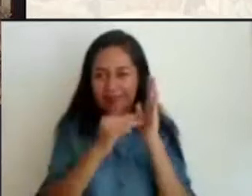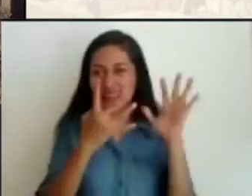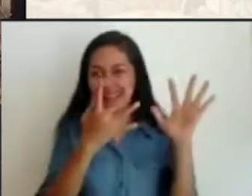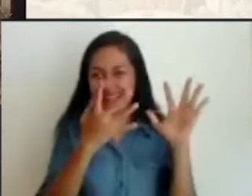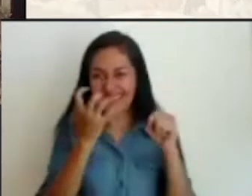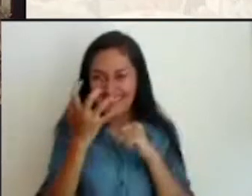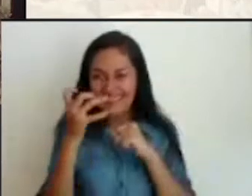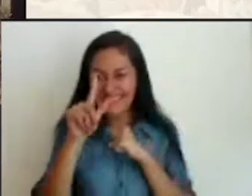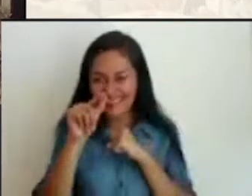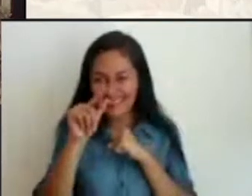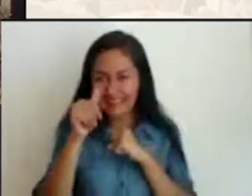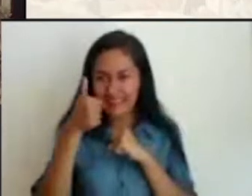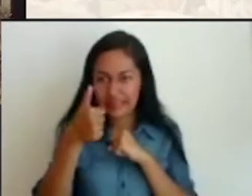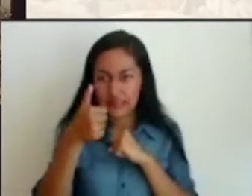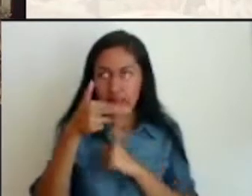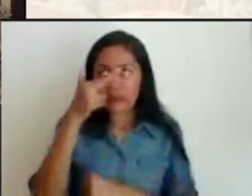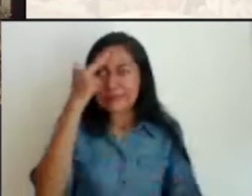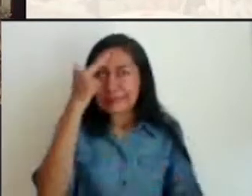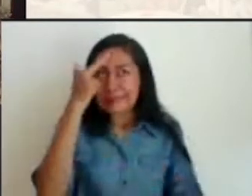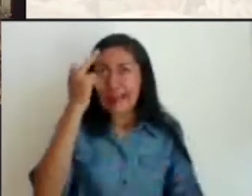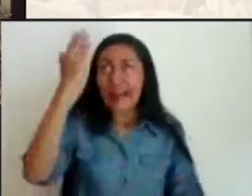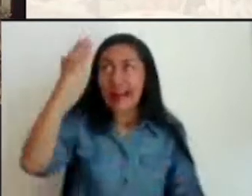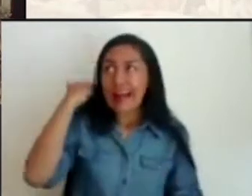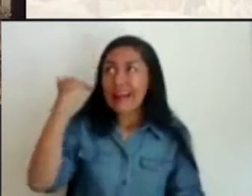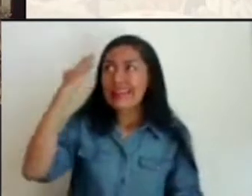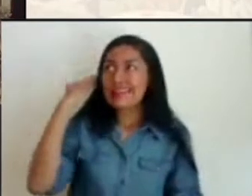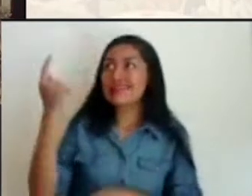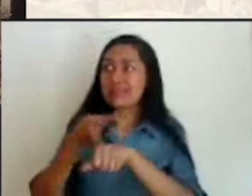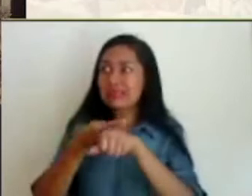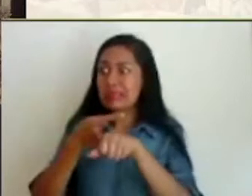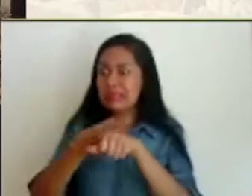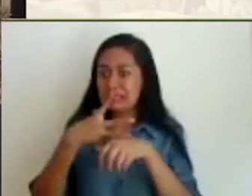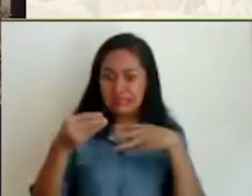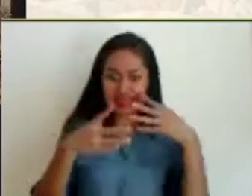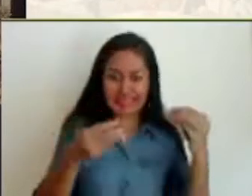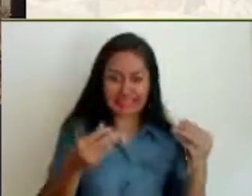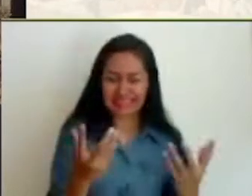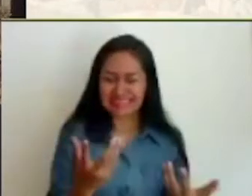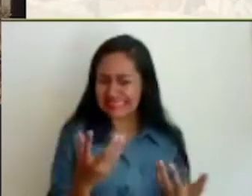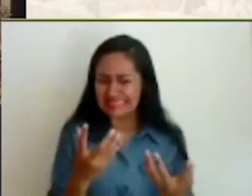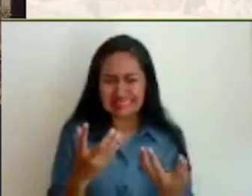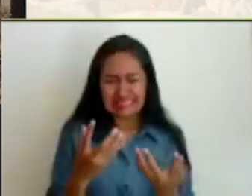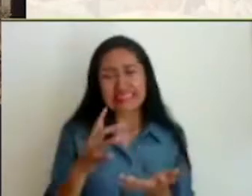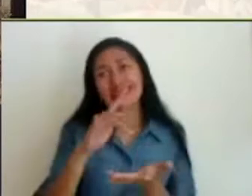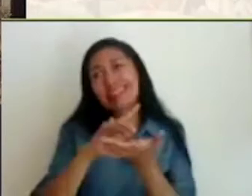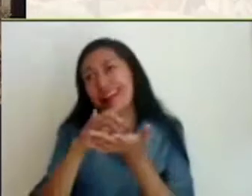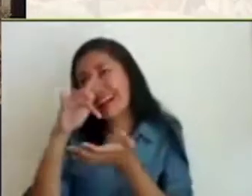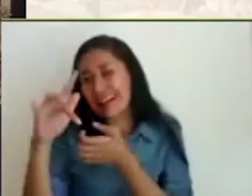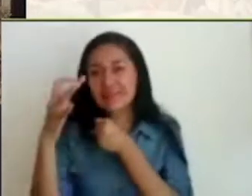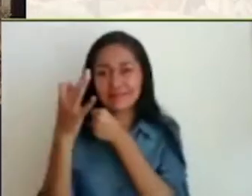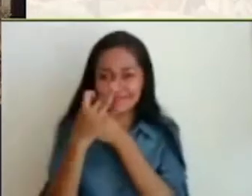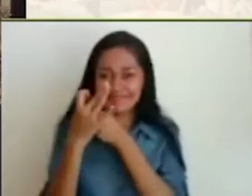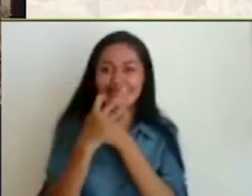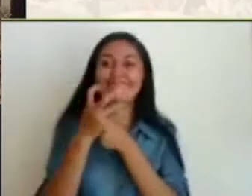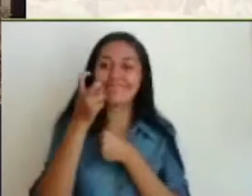1576. Ricordando il anno dell'epidemia. Il tempio raffigurato nell'osella non ha dunque